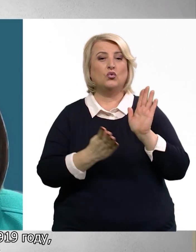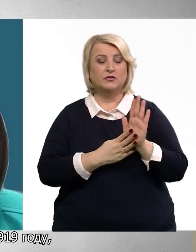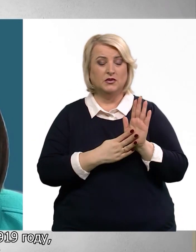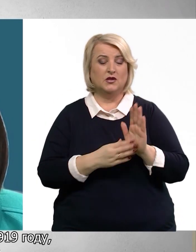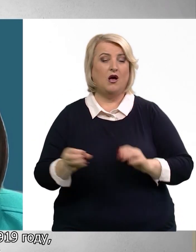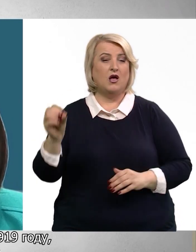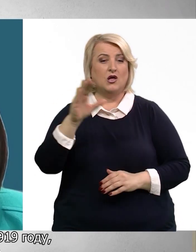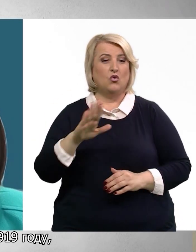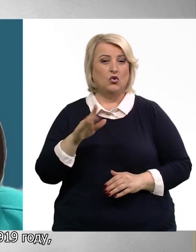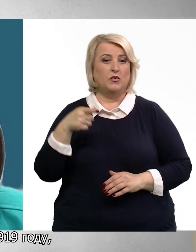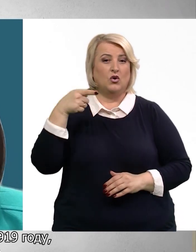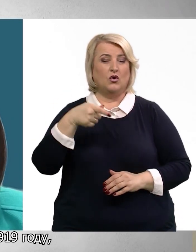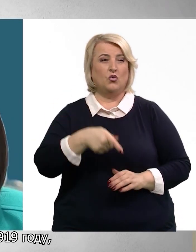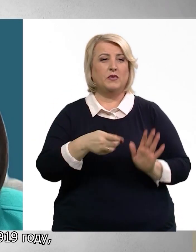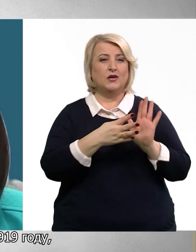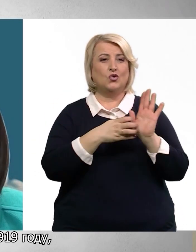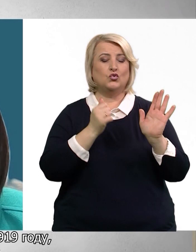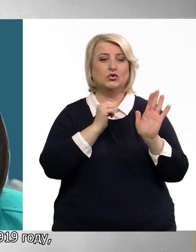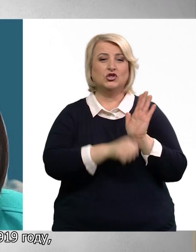1919 și în Europa în